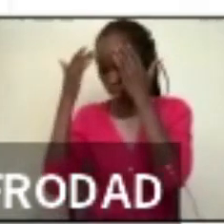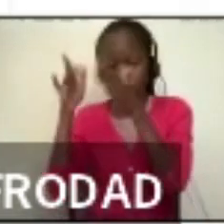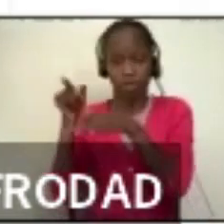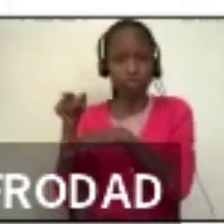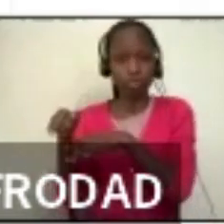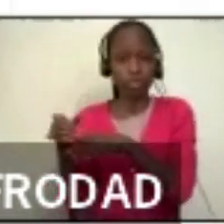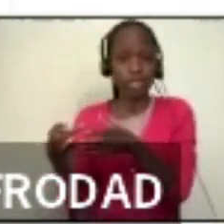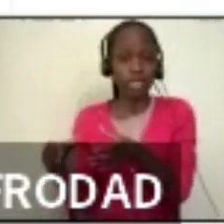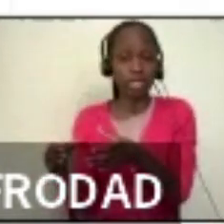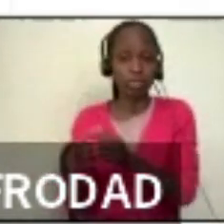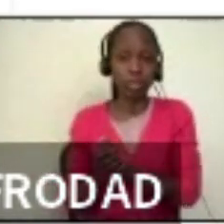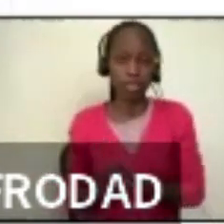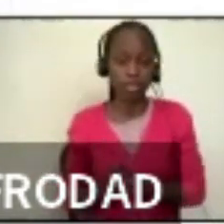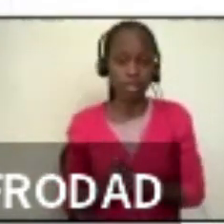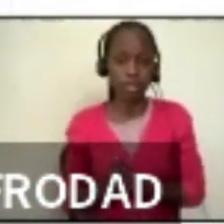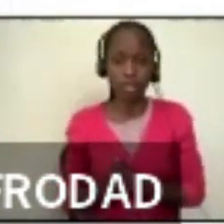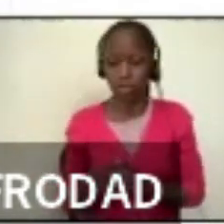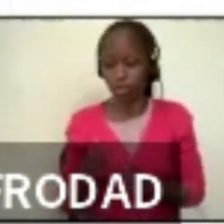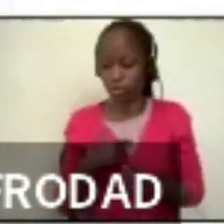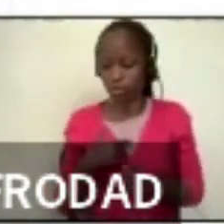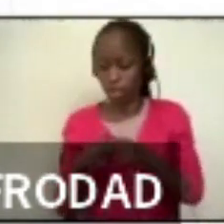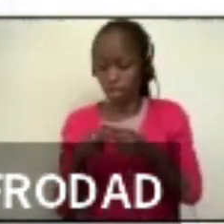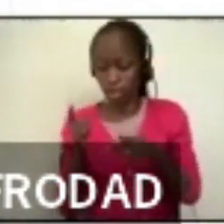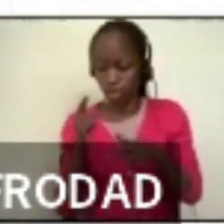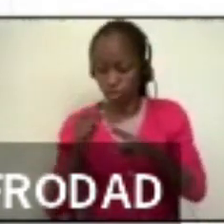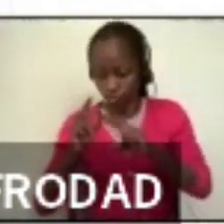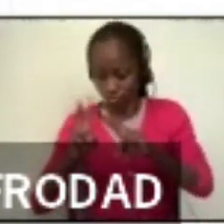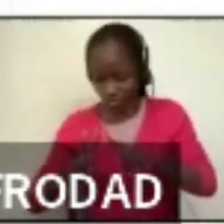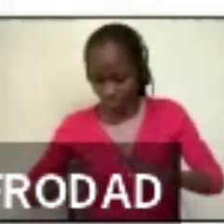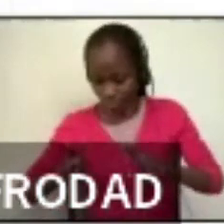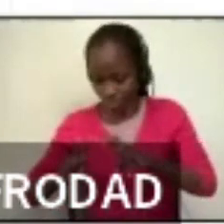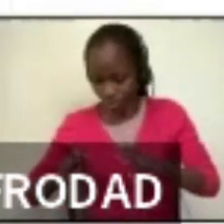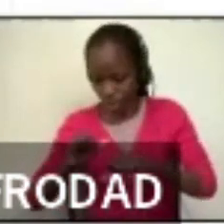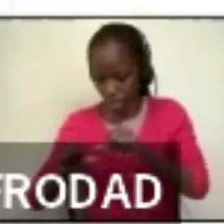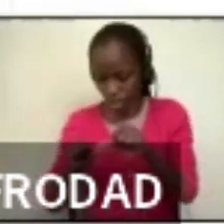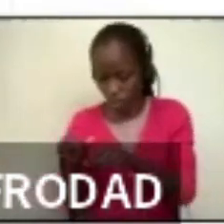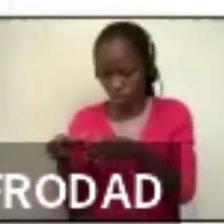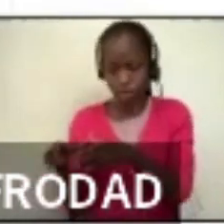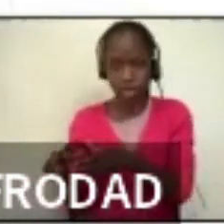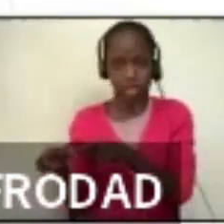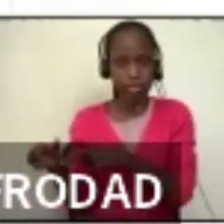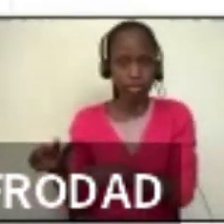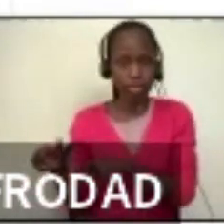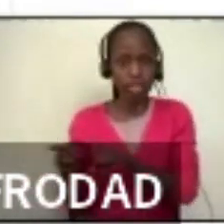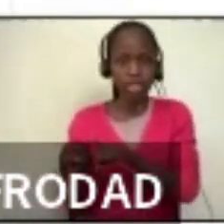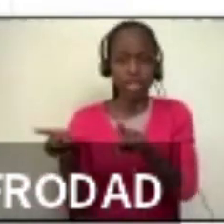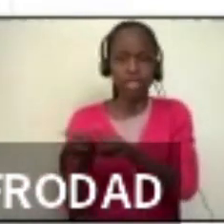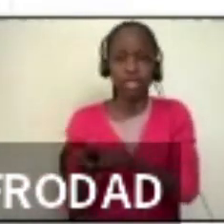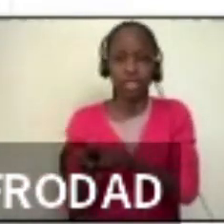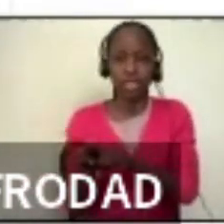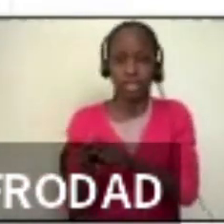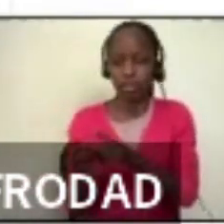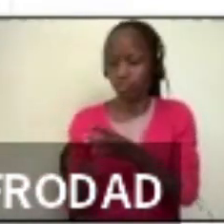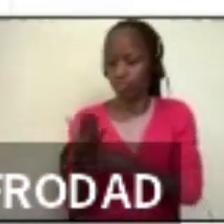Donc, j'ai d'abord commencé par chercher qu'est-ce que la société fait, qui elle est, quand est-ce qu'elle a été créée, quel est son